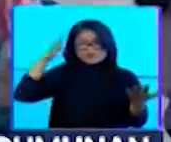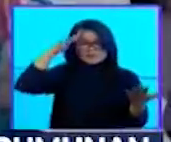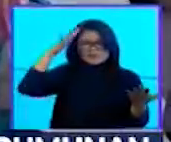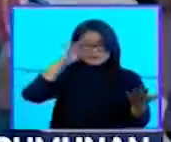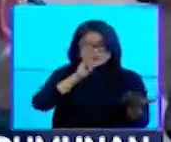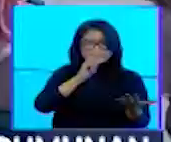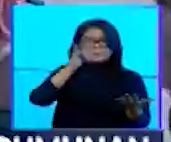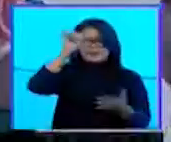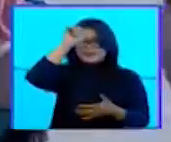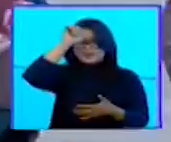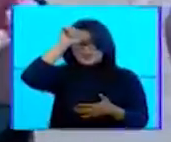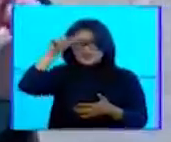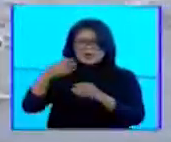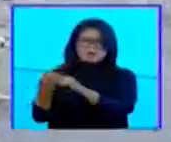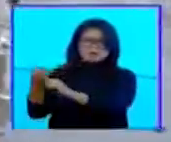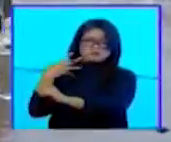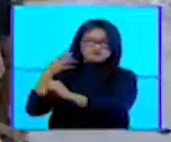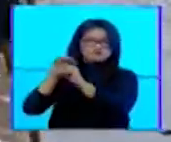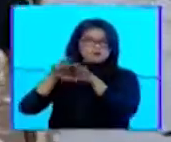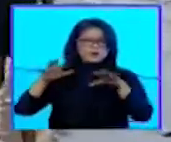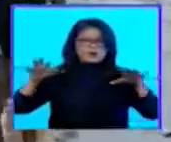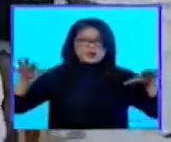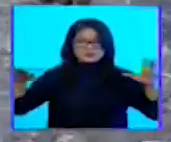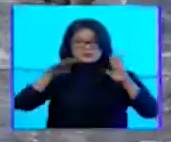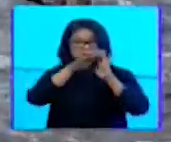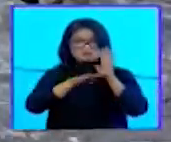air akibat euforia berlebihan dan abai protokol